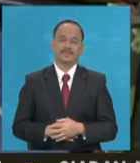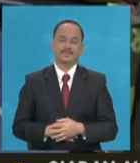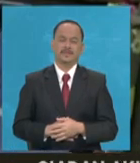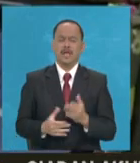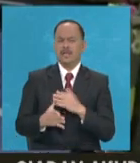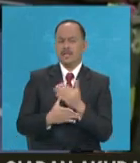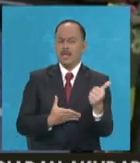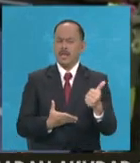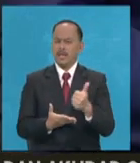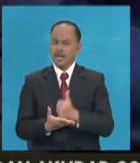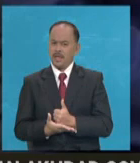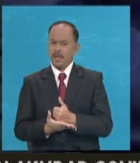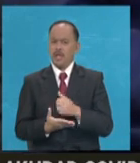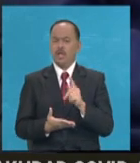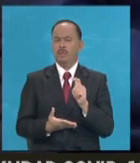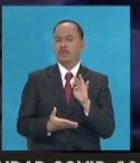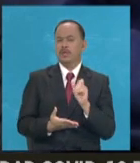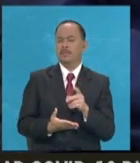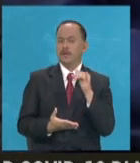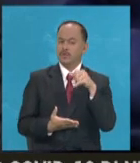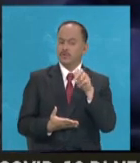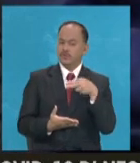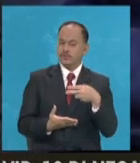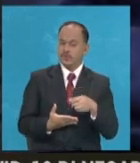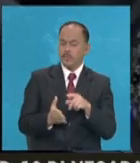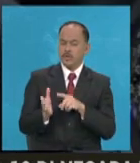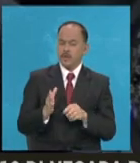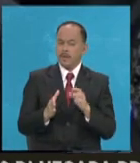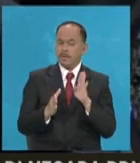tentara yang hadir terutama Jon Virgo tinggi